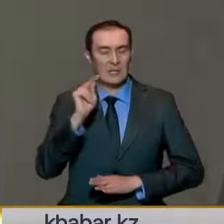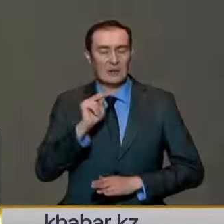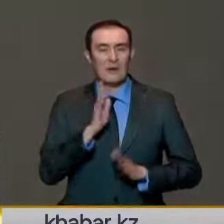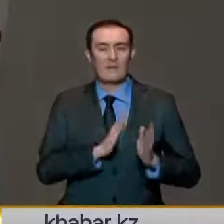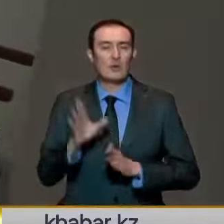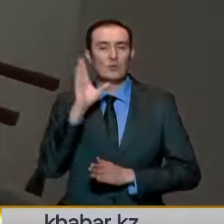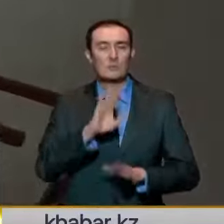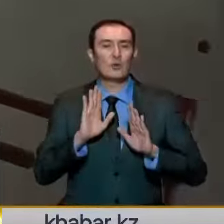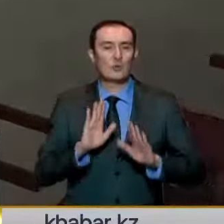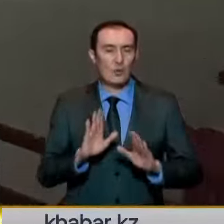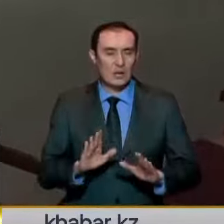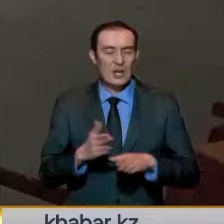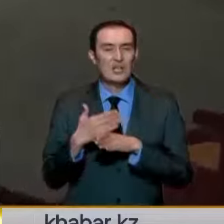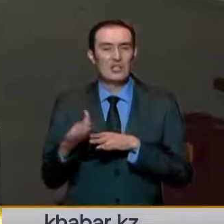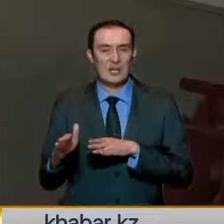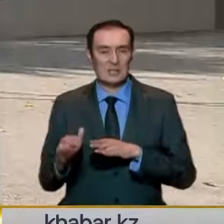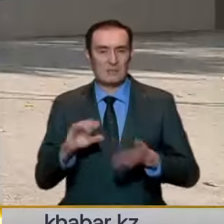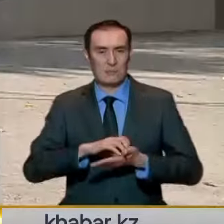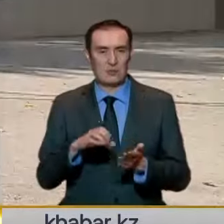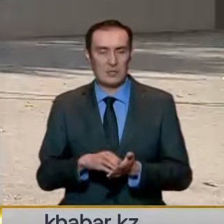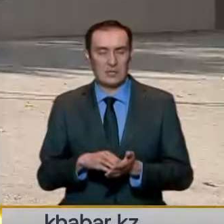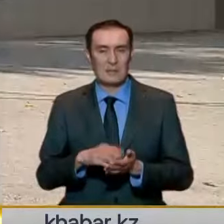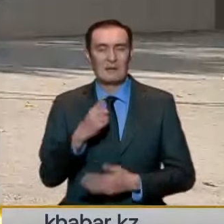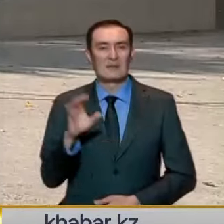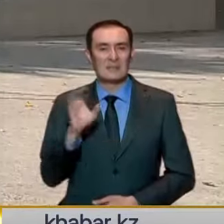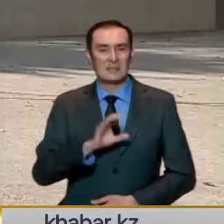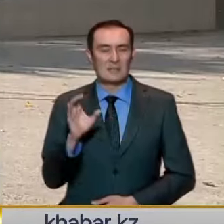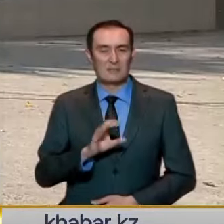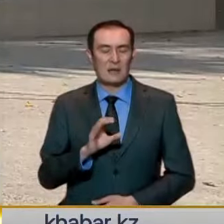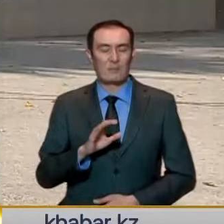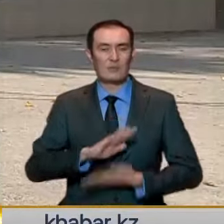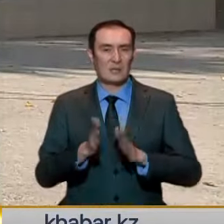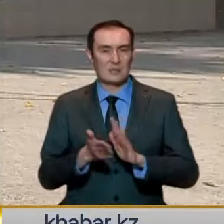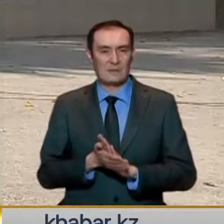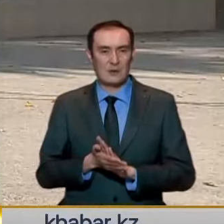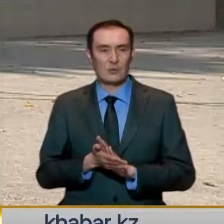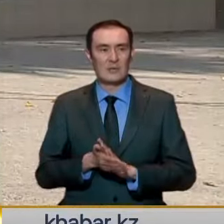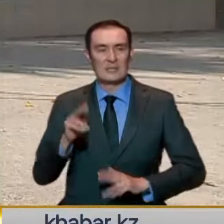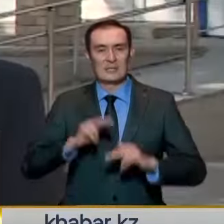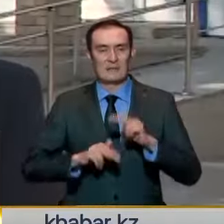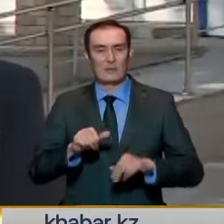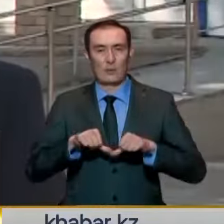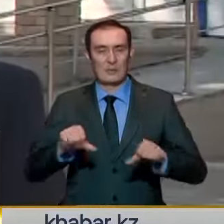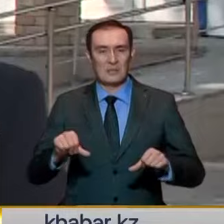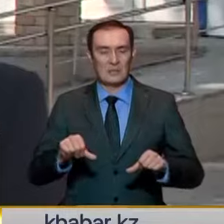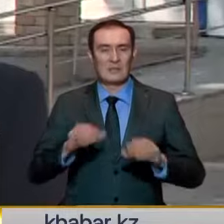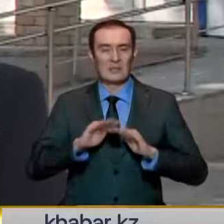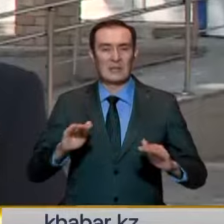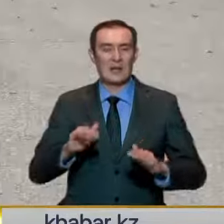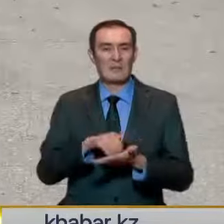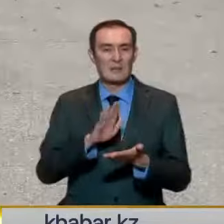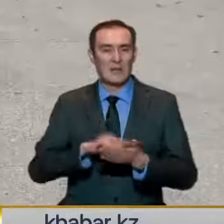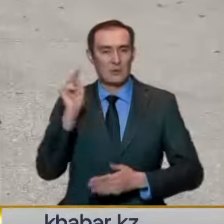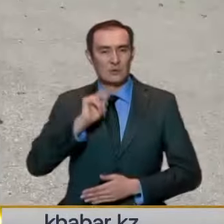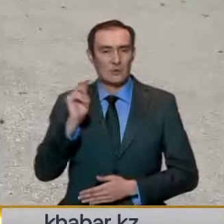порядок успели привести только часть помещений. 1 сентября по согласованию с родительским комитетом учащихся мы определили